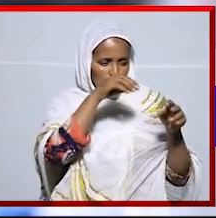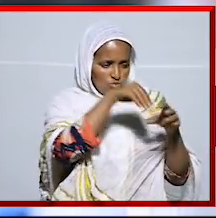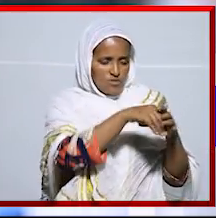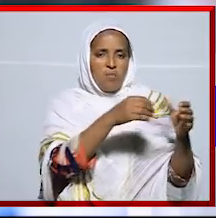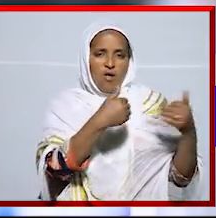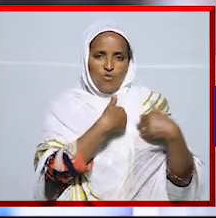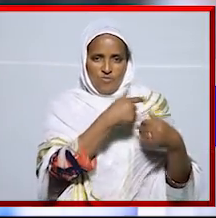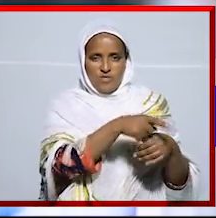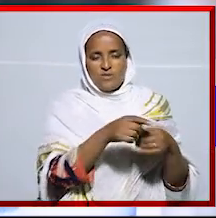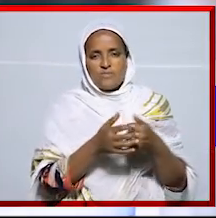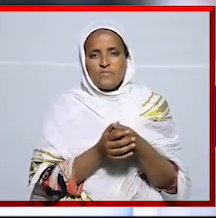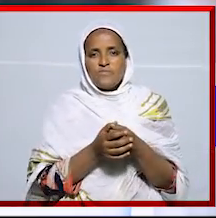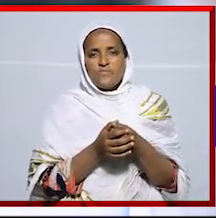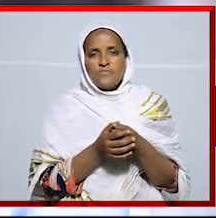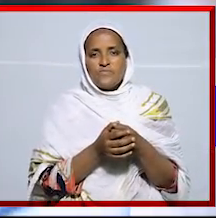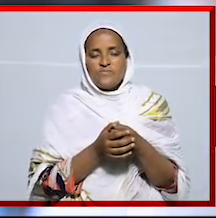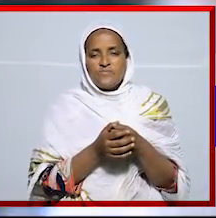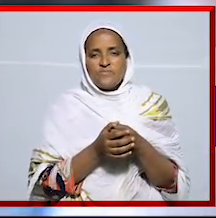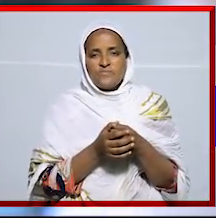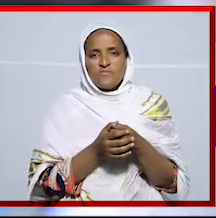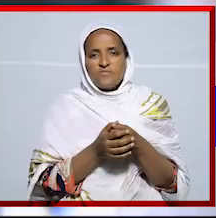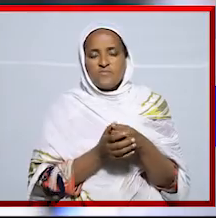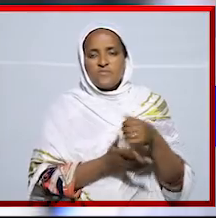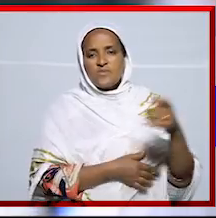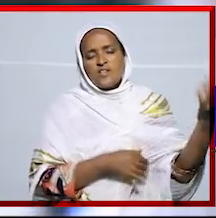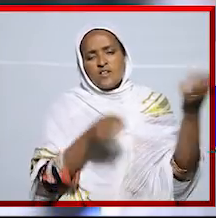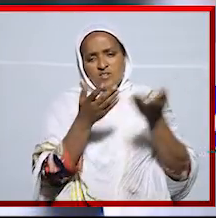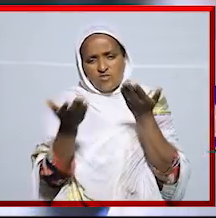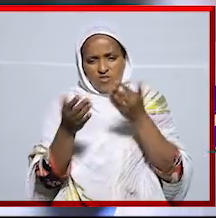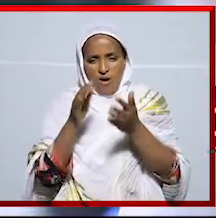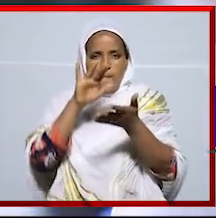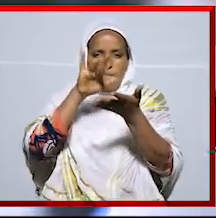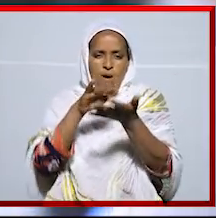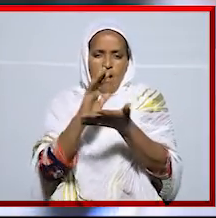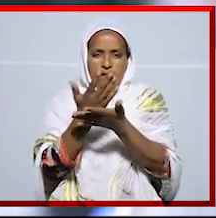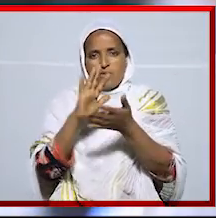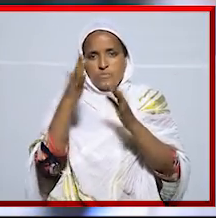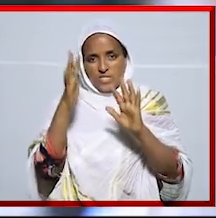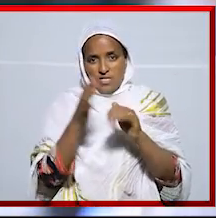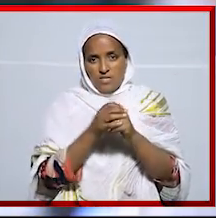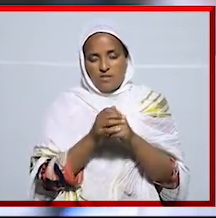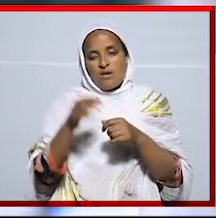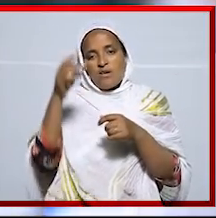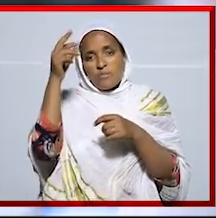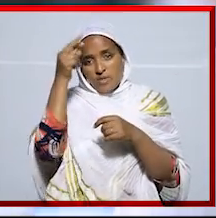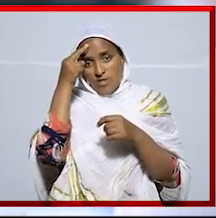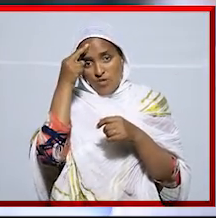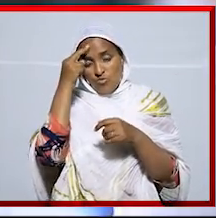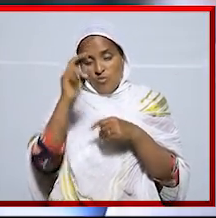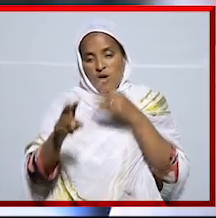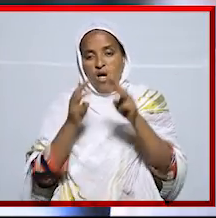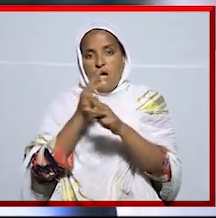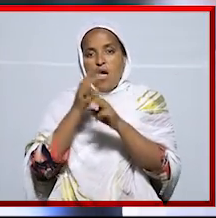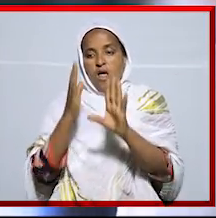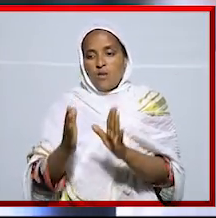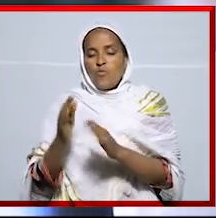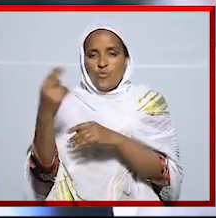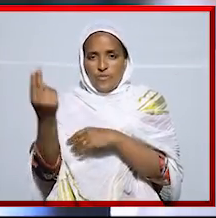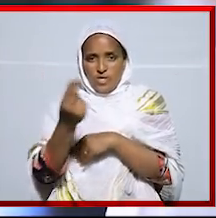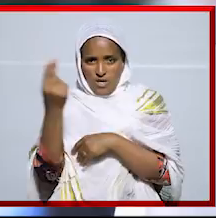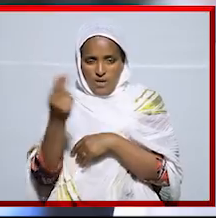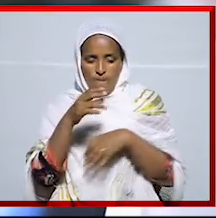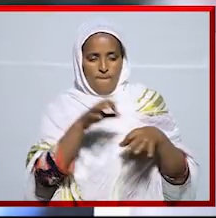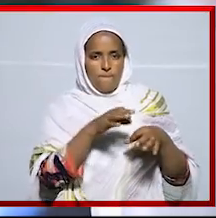ይኖራል፣ ቤተሰብ ይኖራል፣ የራስ ህይወት ይፈል ቤተሰቡን ትዳሩን እንኳን እንትን ባትልም የራስ ህይወት ለት ጉርሻ